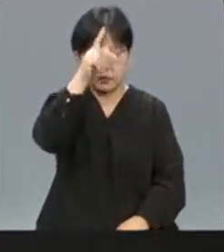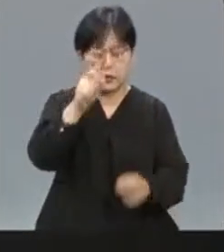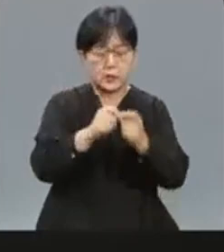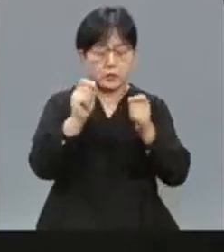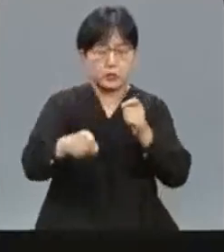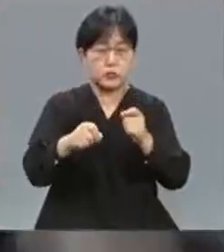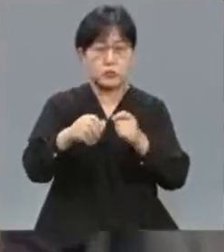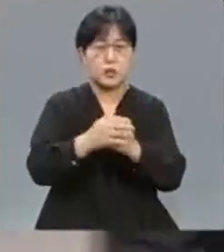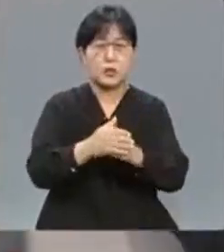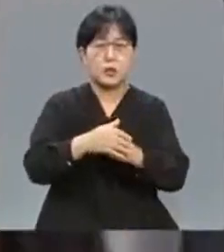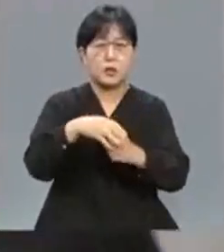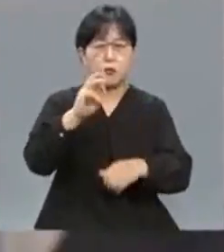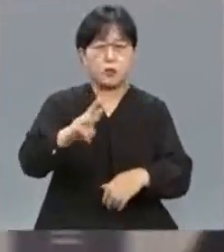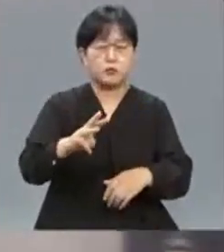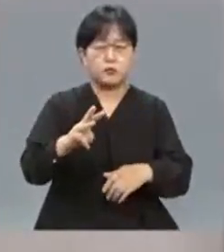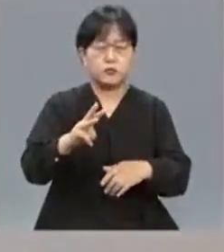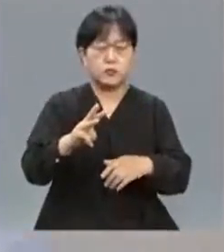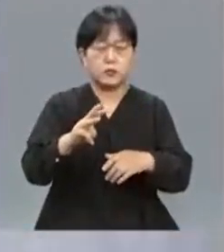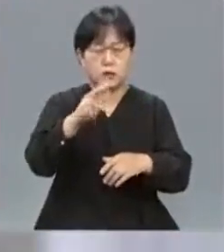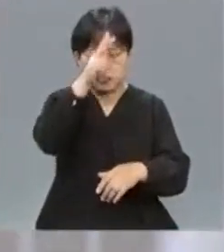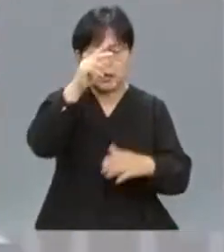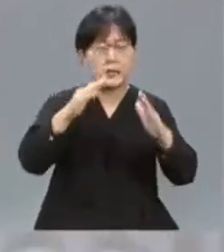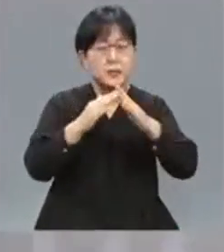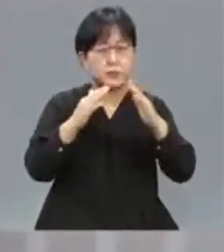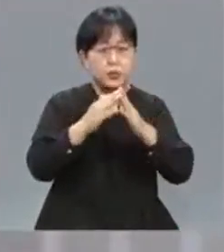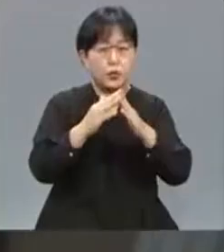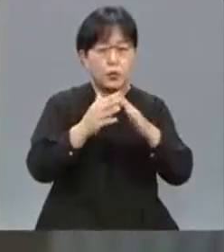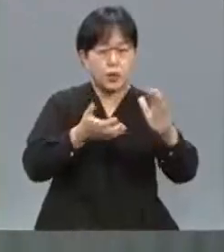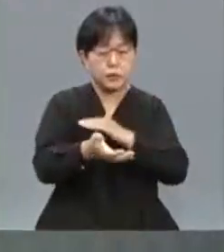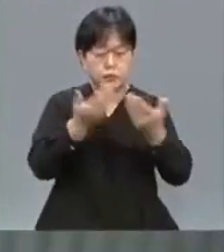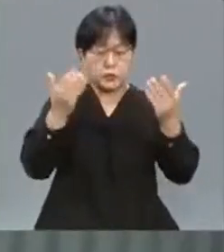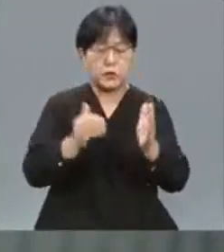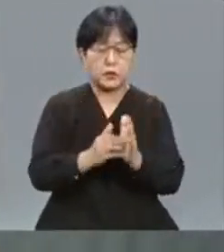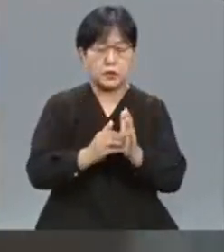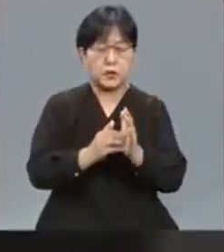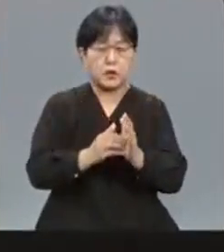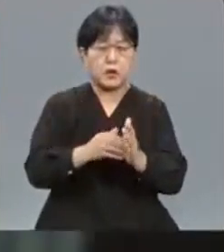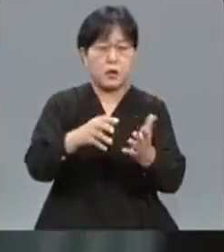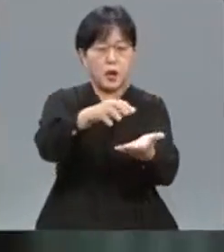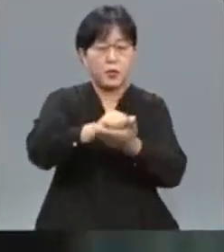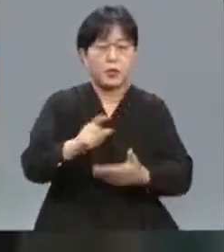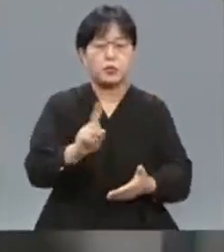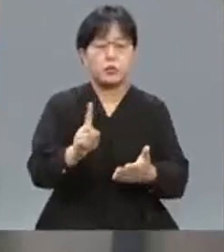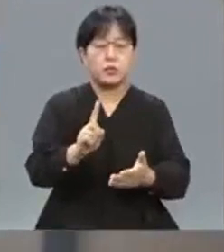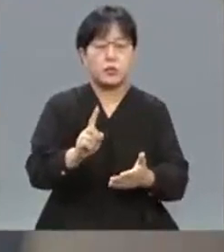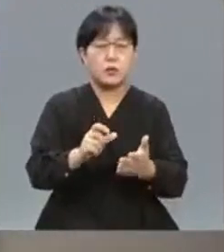한 곳, 경찰 주거지 등도 압수수색했습니다. 확보한 물건은 뭐가 있나요?